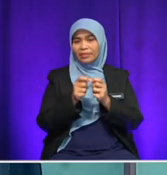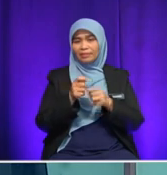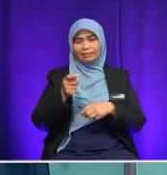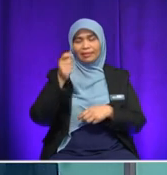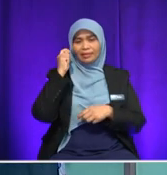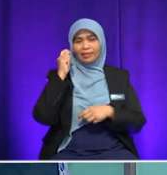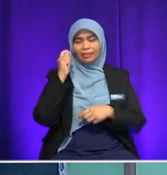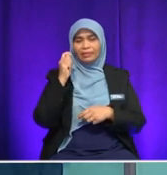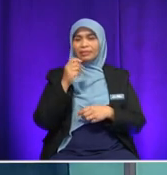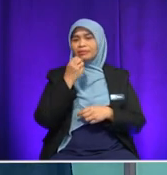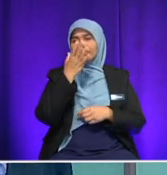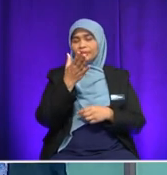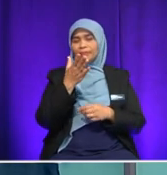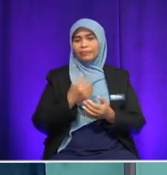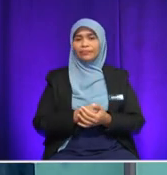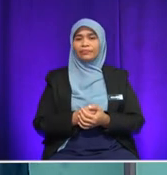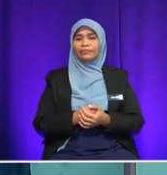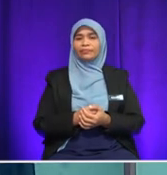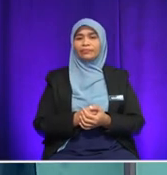kita tengok balik yang tadi. Okey.